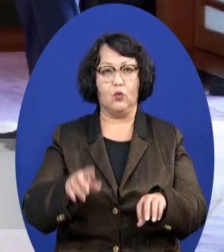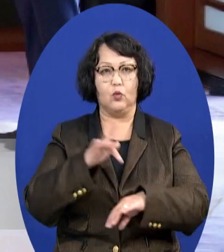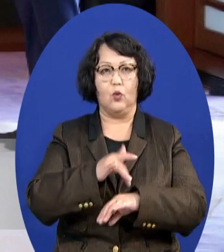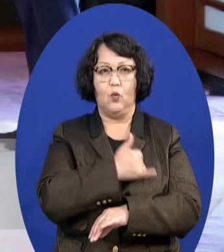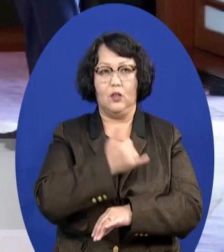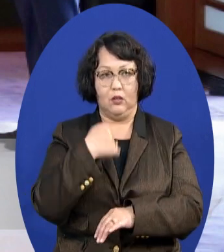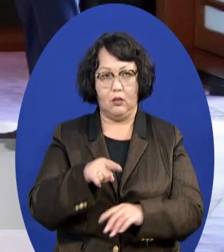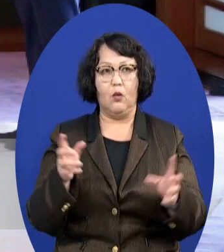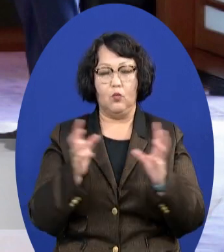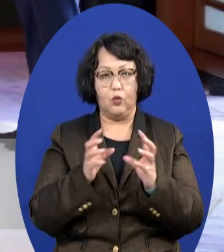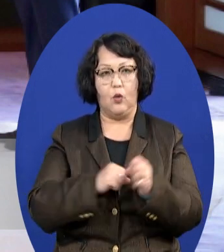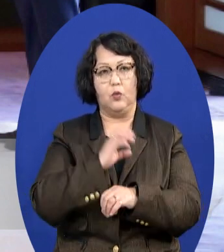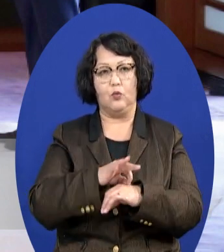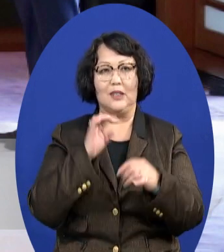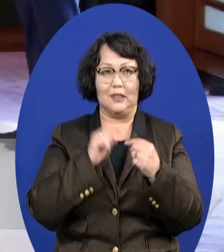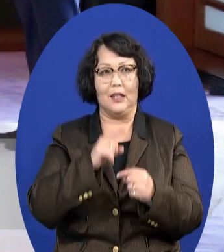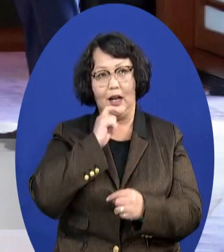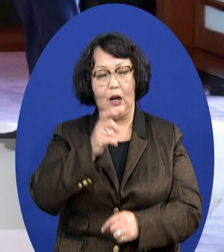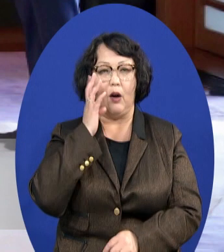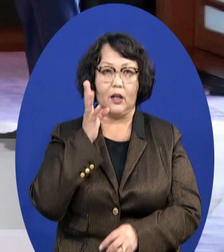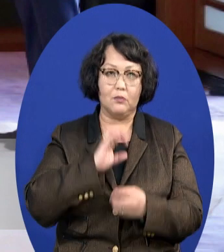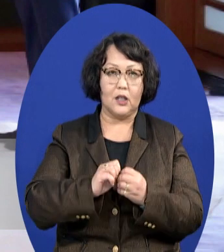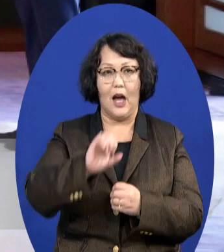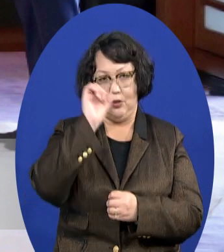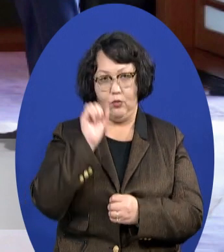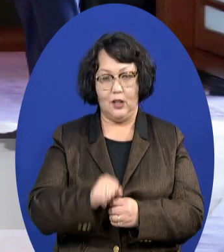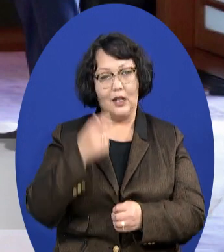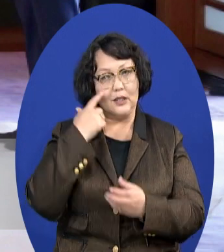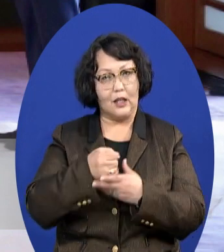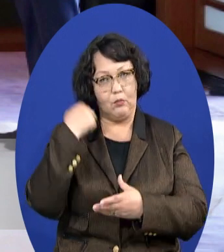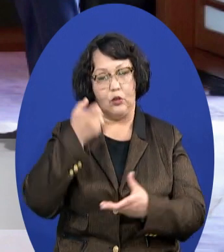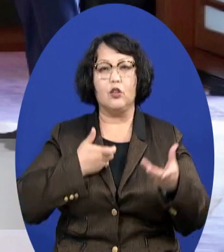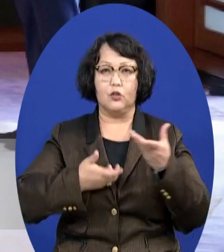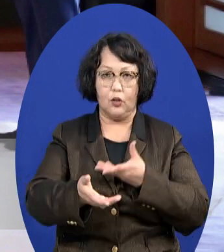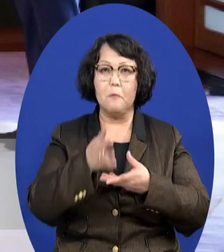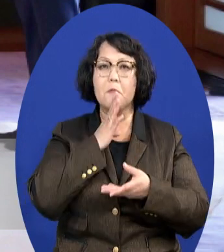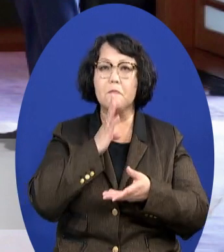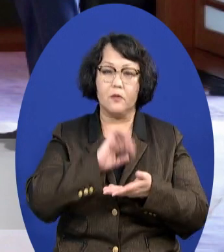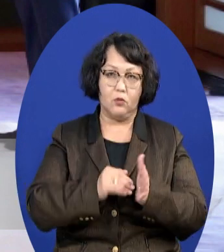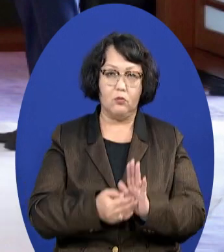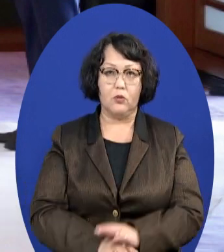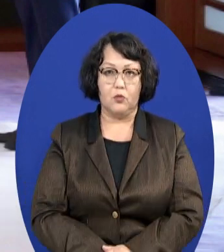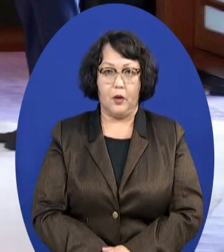удирдлагатаас уулзаж, цар тахлын эсрэг хариу арга хэмжээний асуудлаар санал солилцох юм байна.